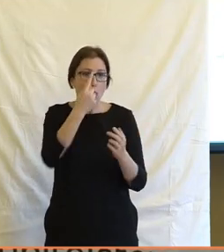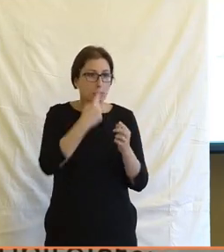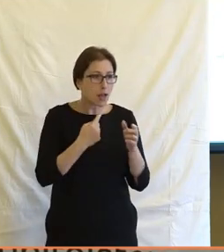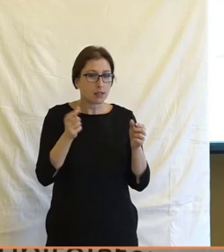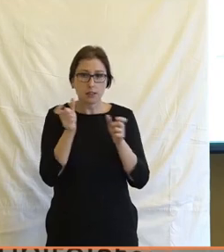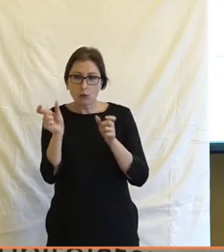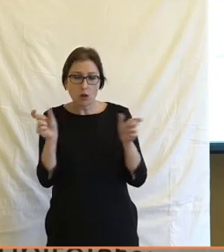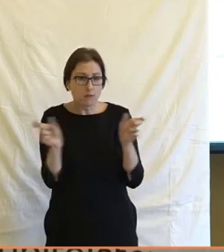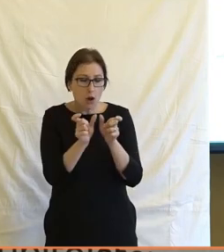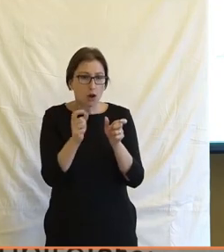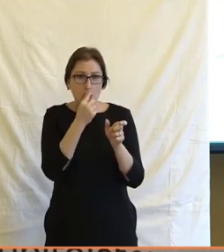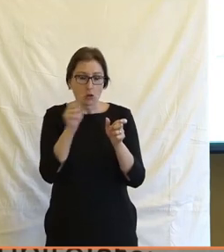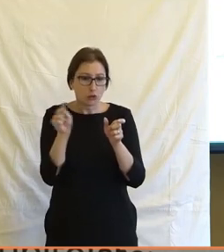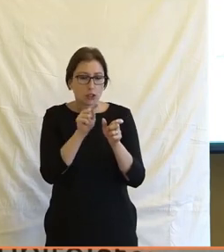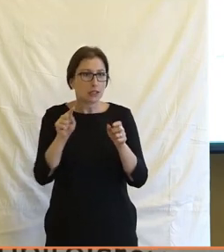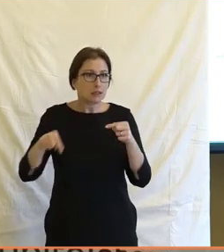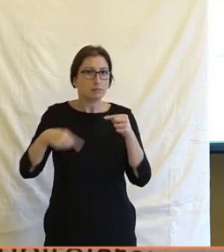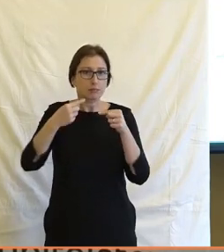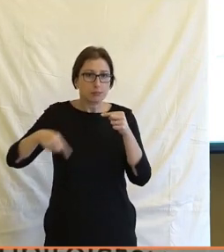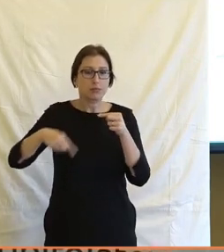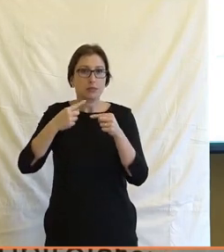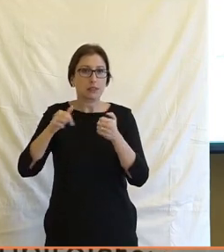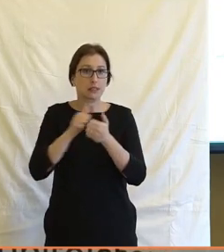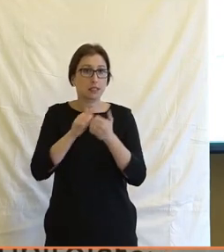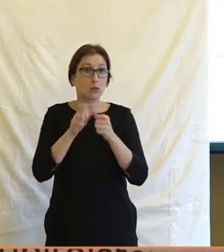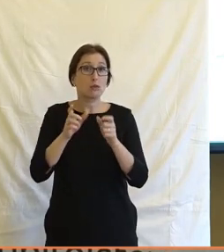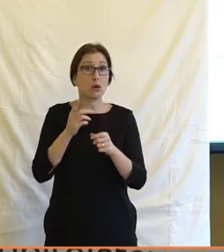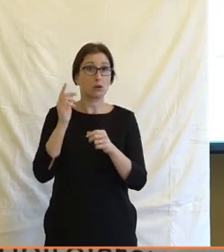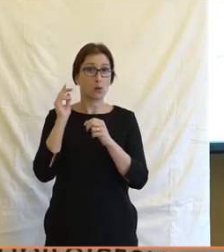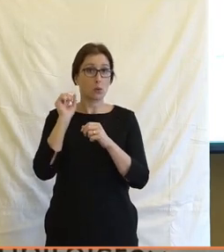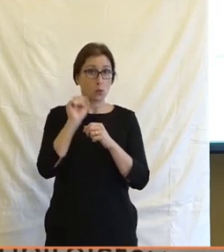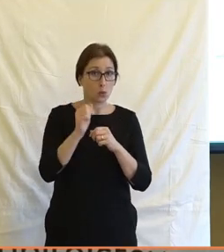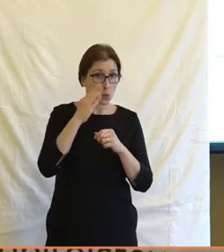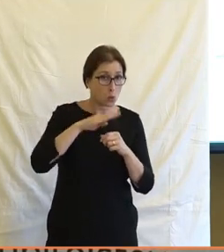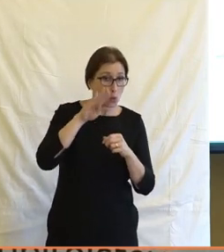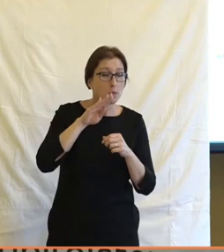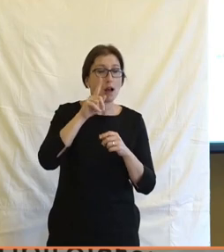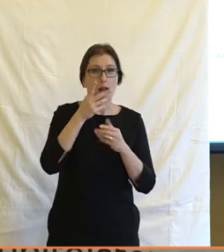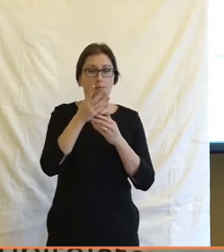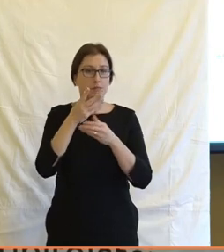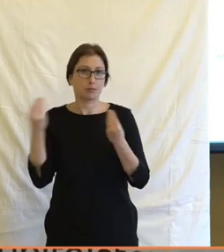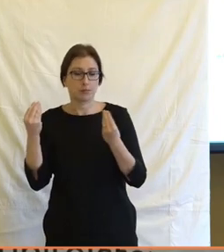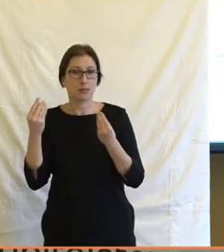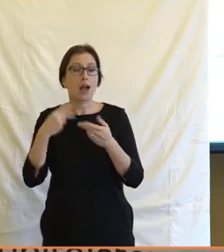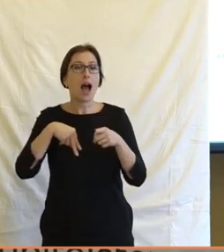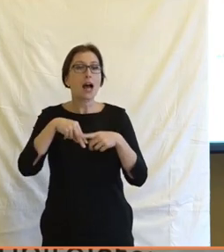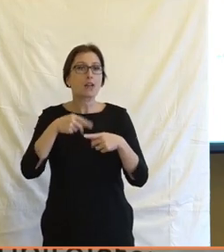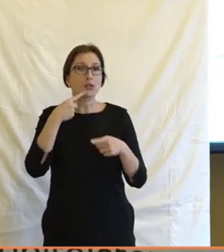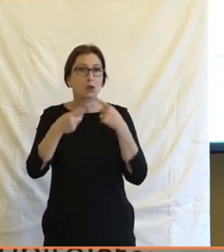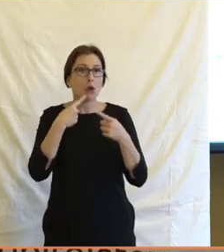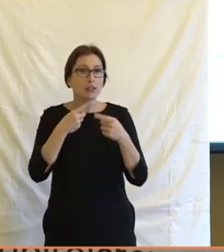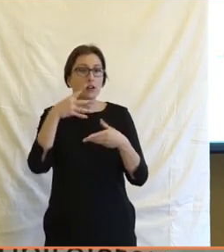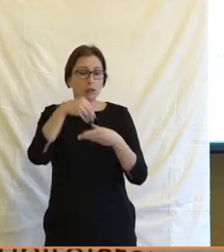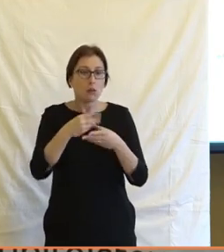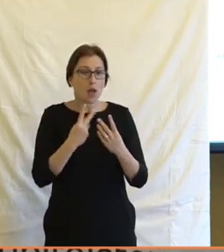obrázkům nebo očním vimům vlastně ta slova, která tomu náleží. A ta aplikace Afaslovník má obrovskou výhodu to, že ji můžete mít